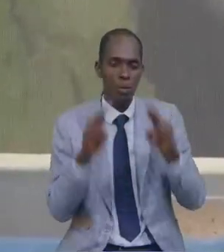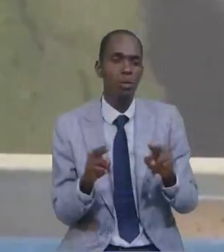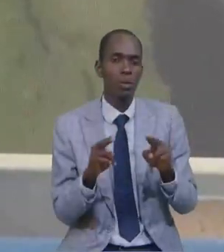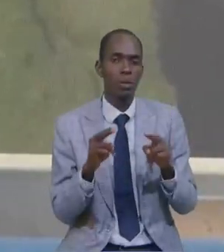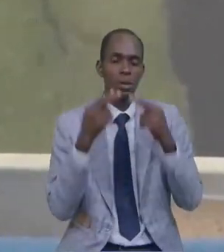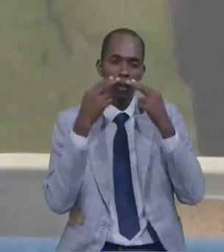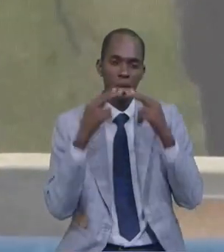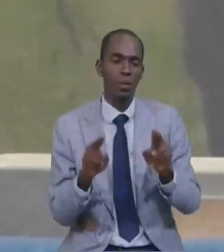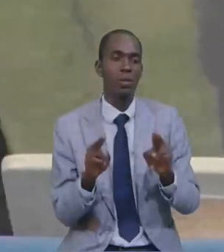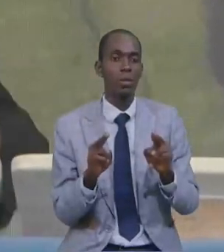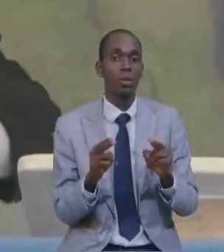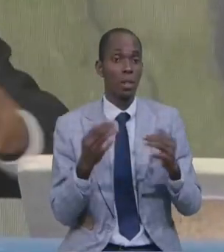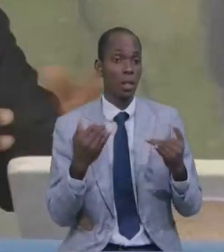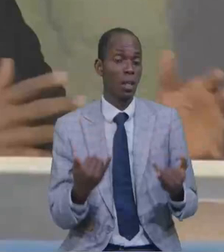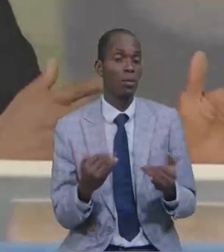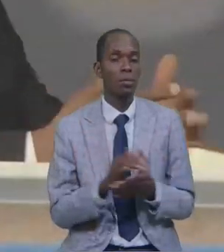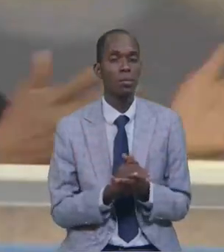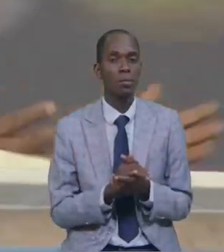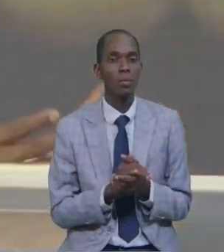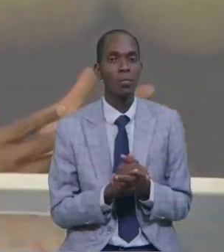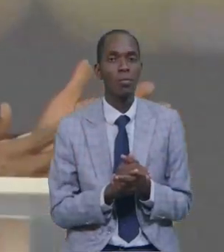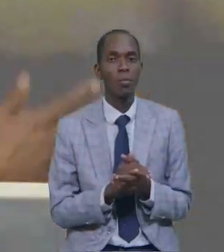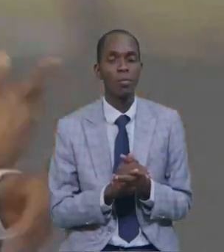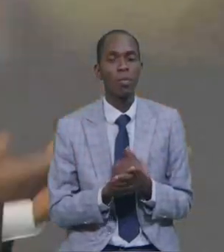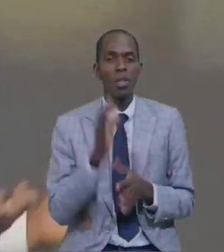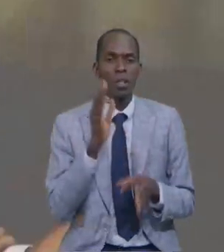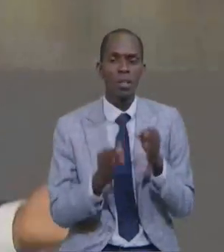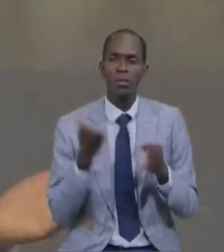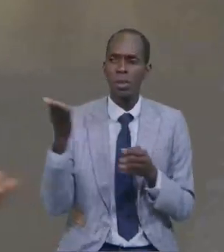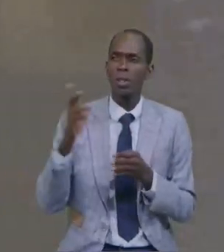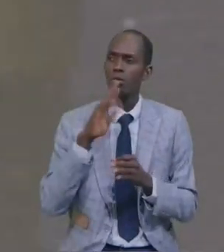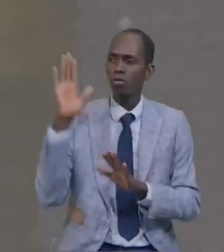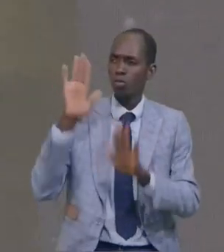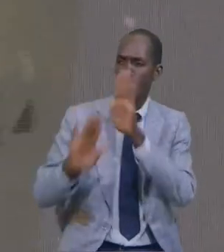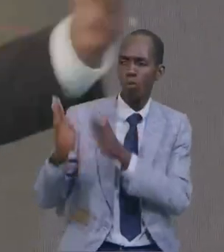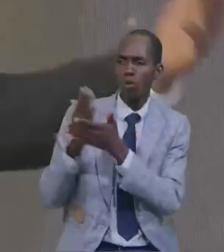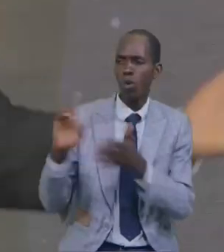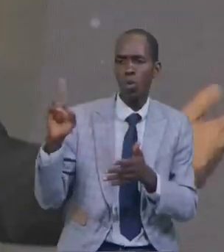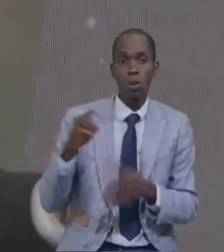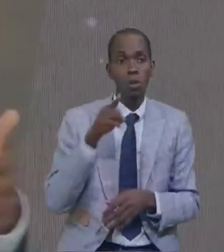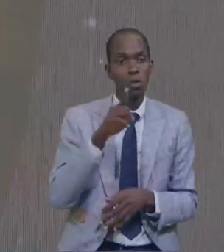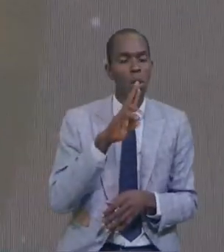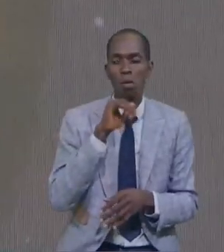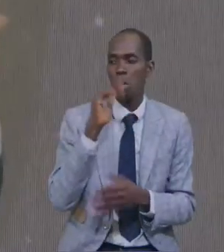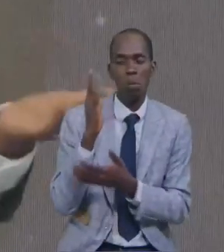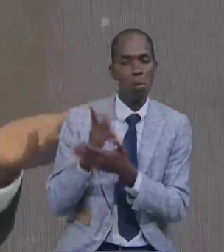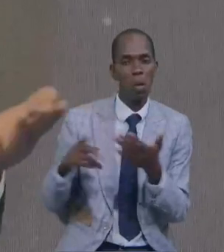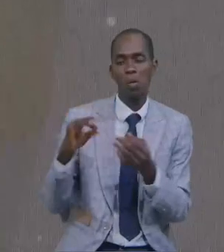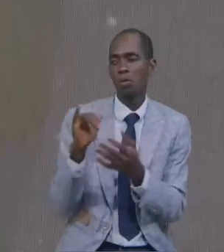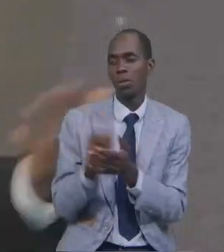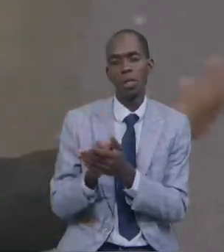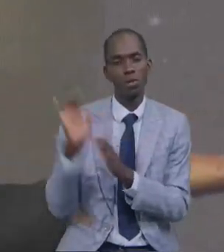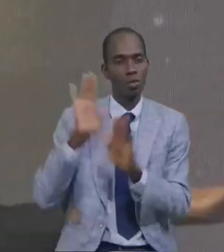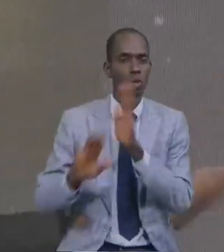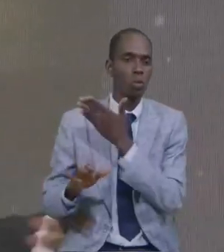Tu es innocent de ces problèmes. Si ce sont de disperser des familles, de leurs voisins, et